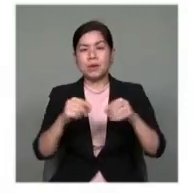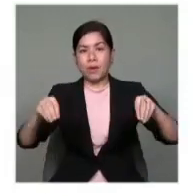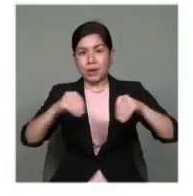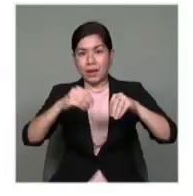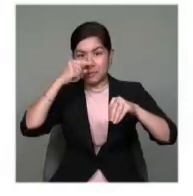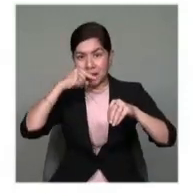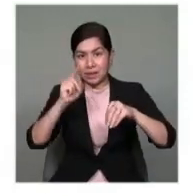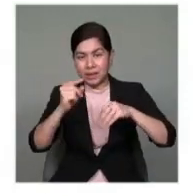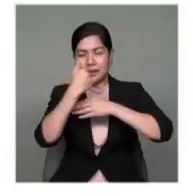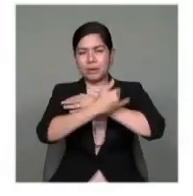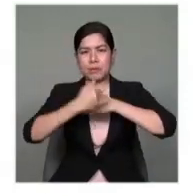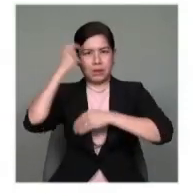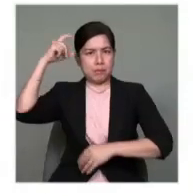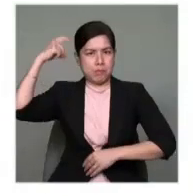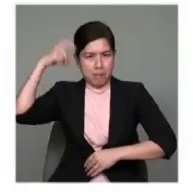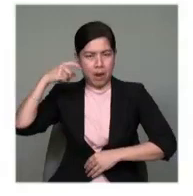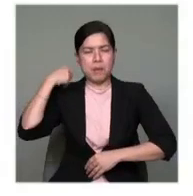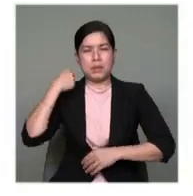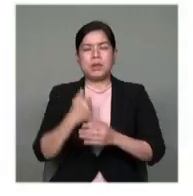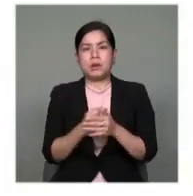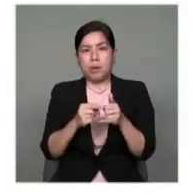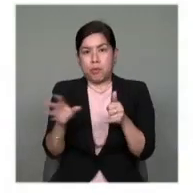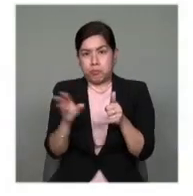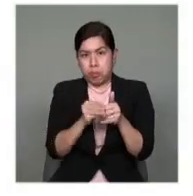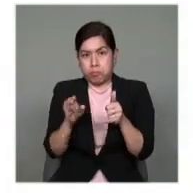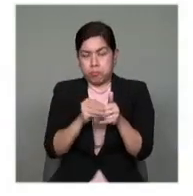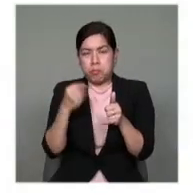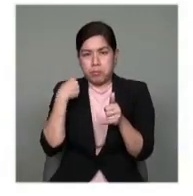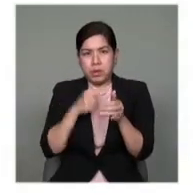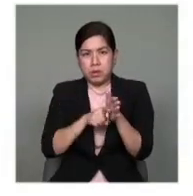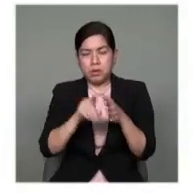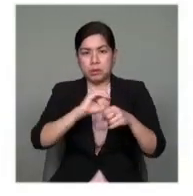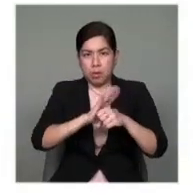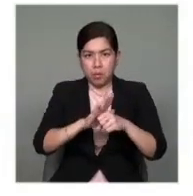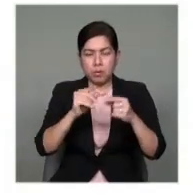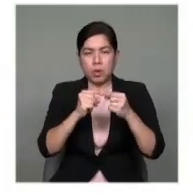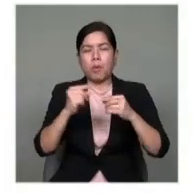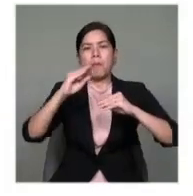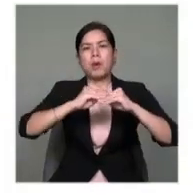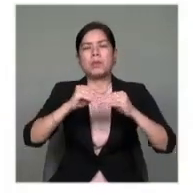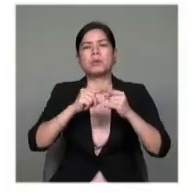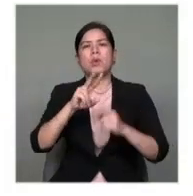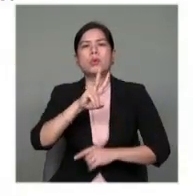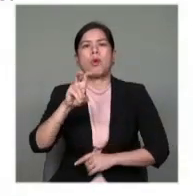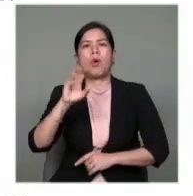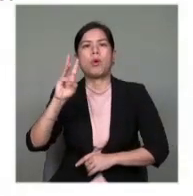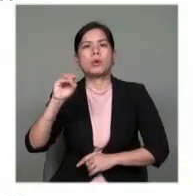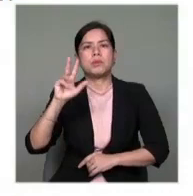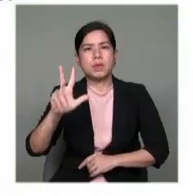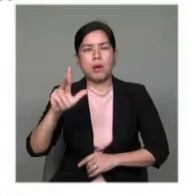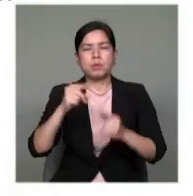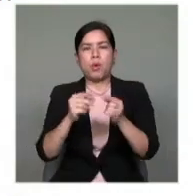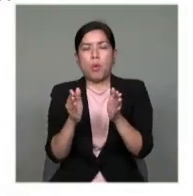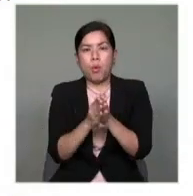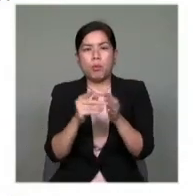ะเมียนมามีผู้ติดเชื้อรายใหม่เพิ่มขึ้น263คนยอดรวมทั่วประเทศเกือบ 3,200 คนแล้ว